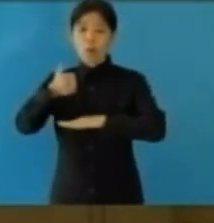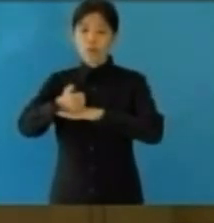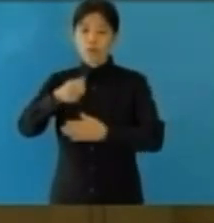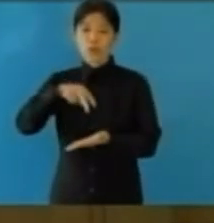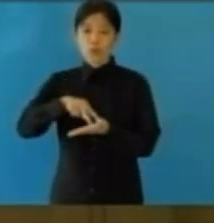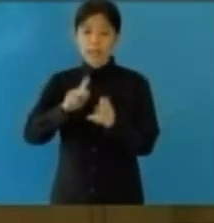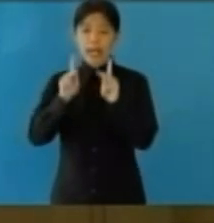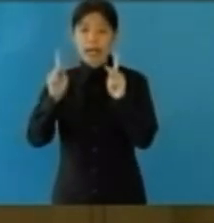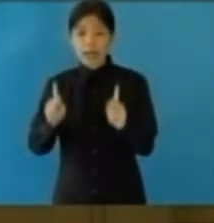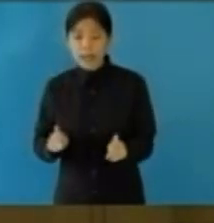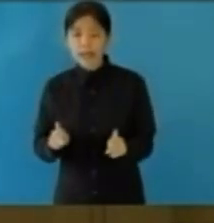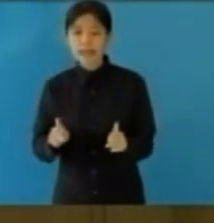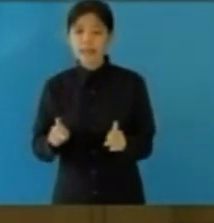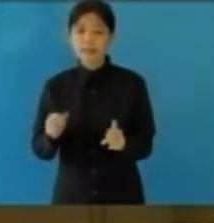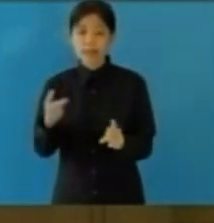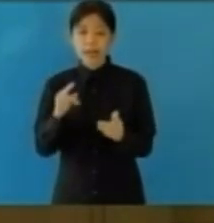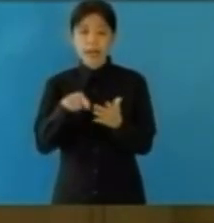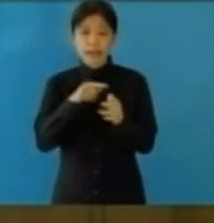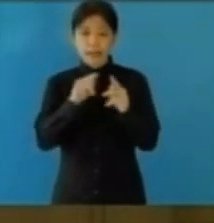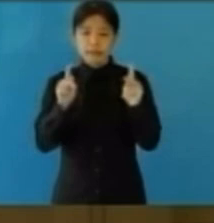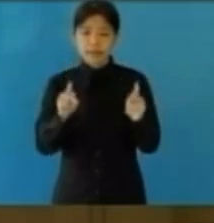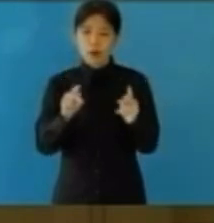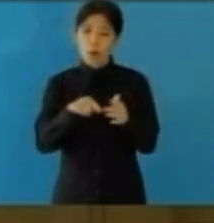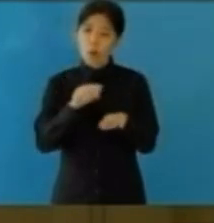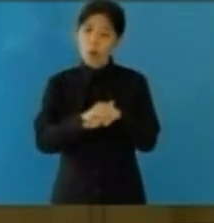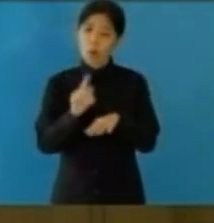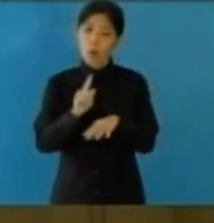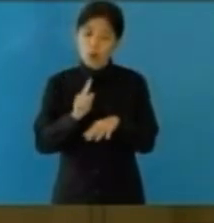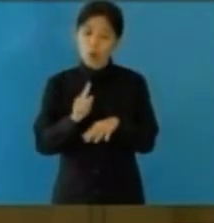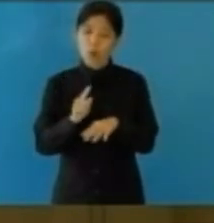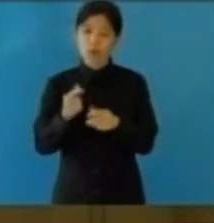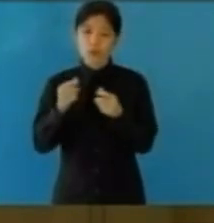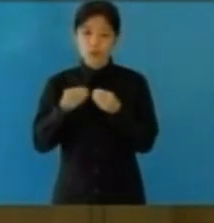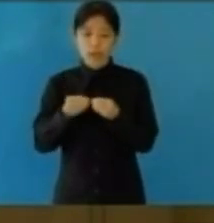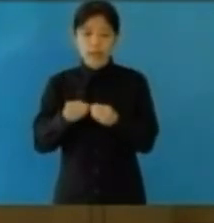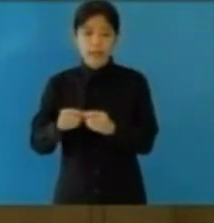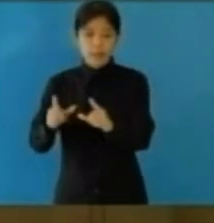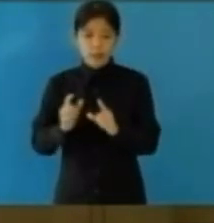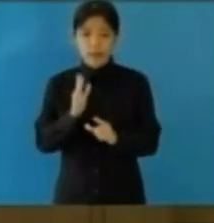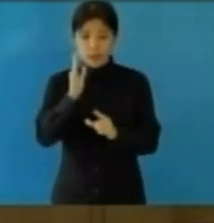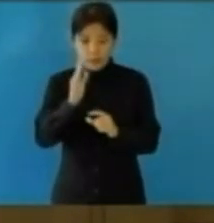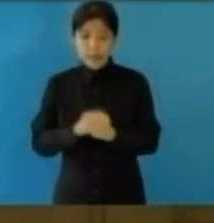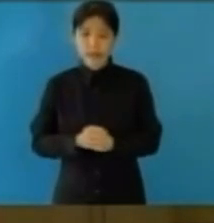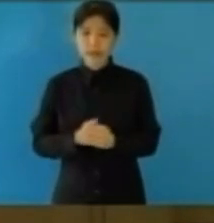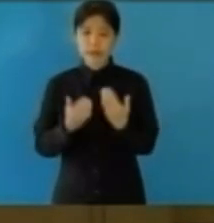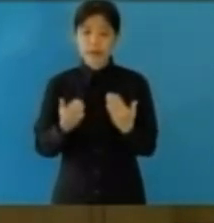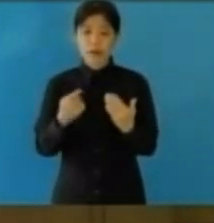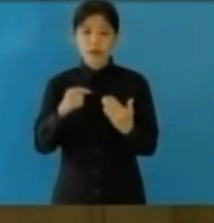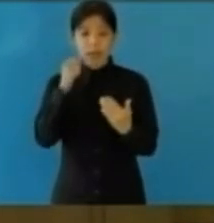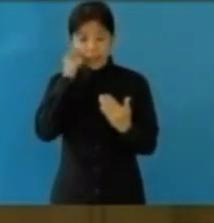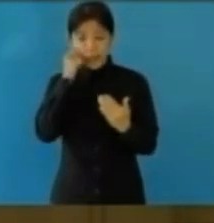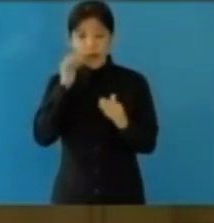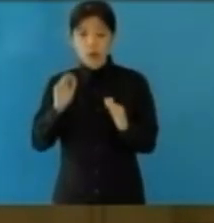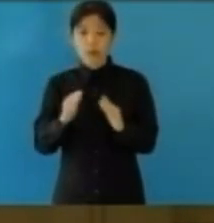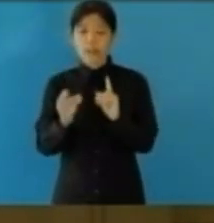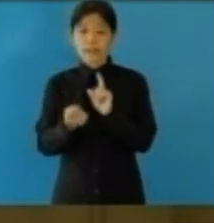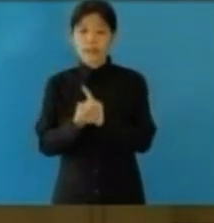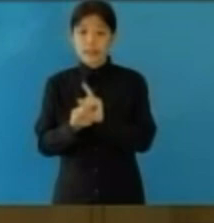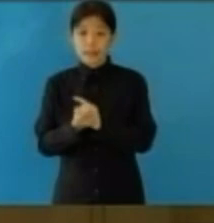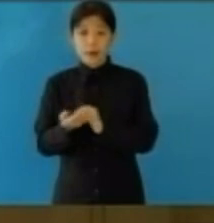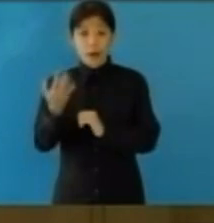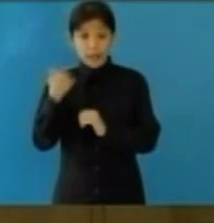してどのような取り組みを図られていくのか、教育省の考え方が具体的にお答えください。そして不登校の特例校は3月議会で一般質問いたします際